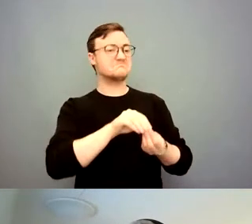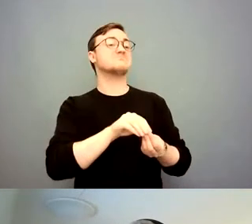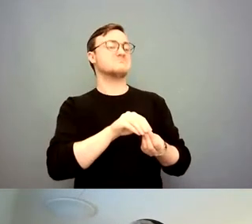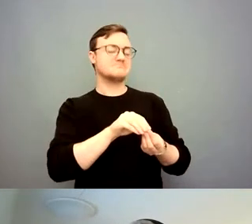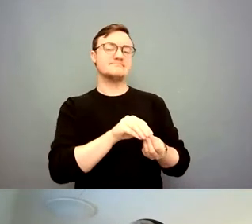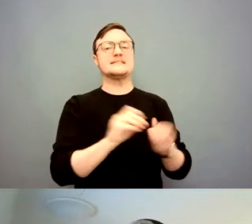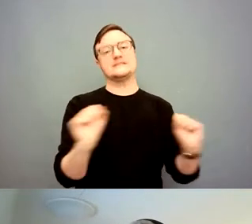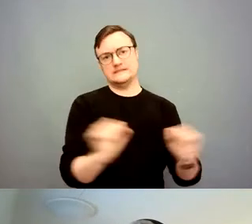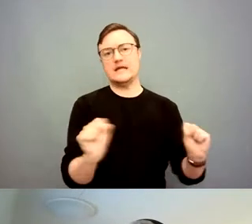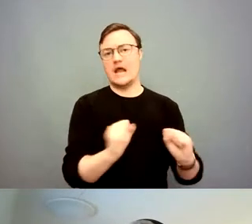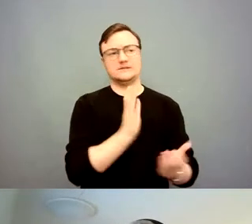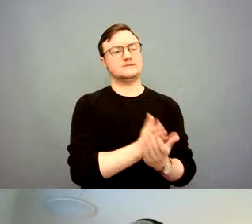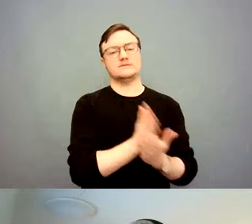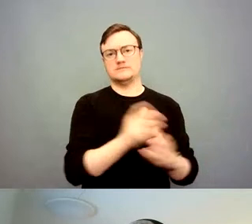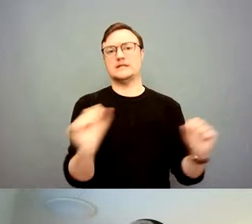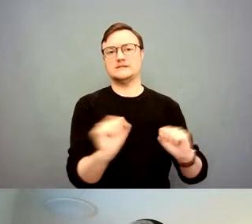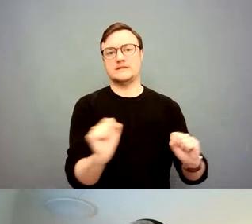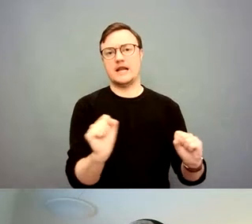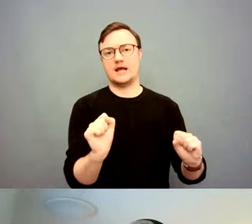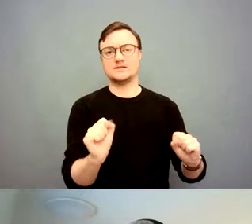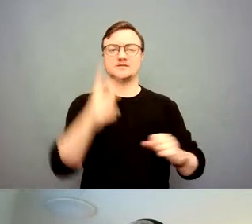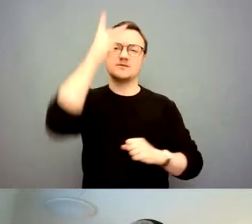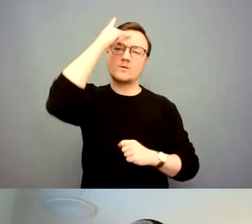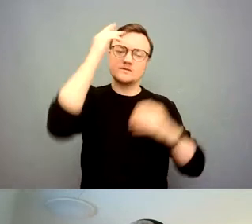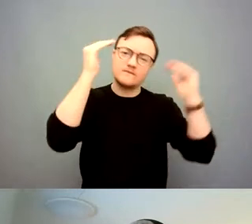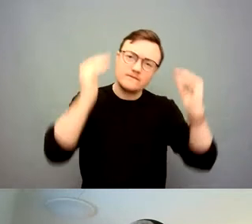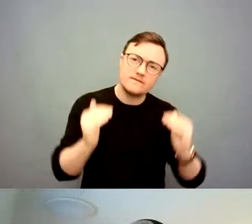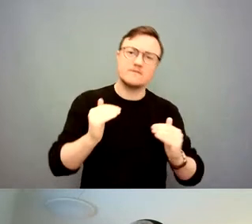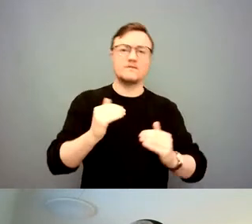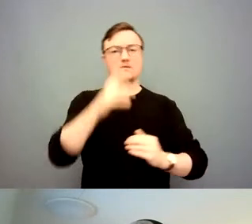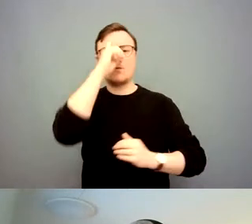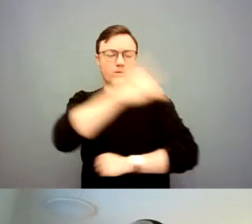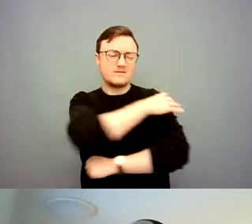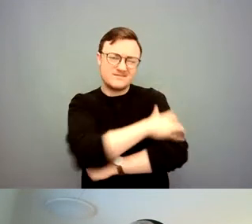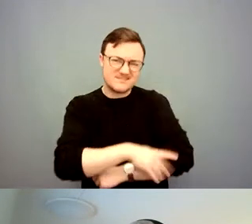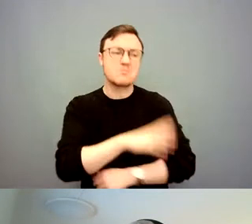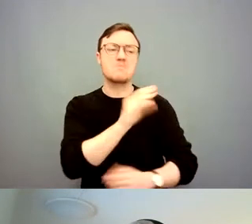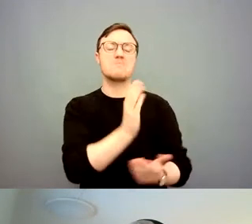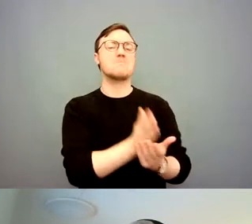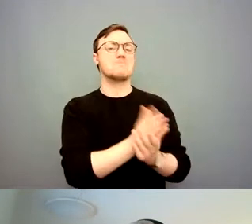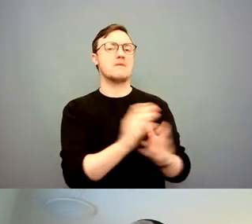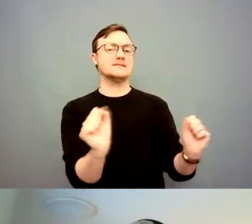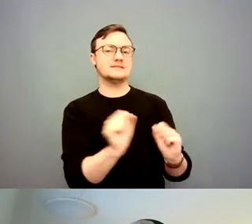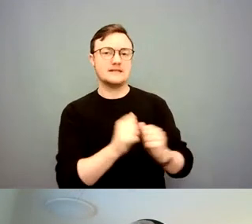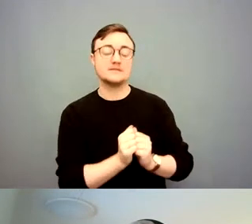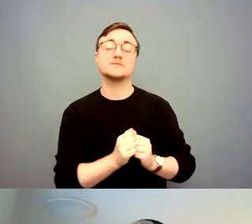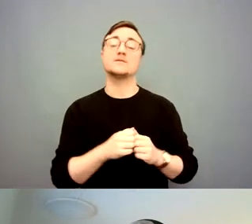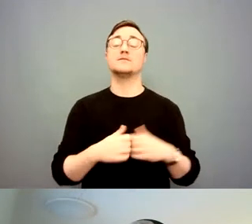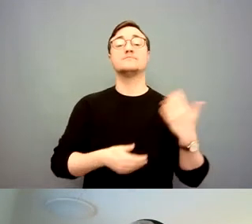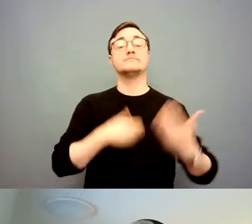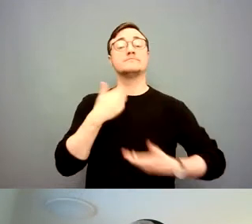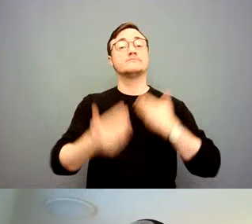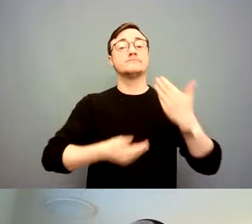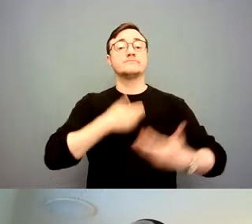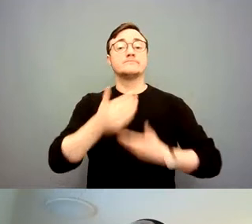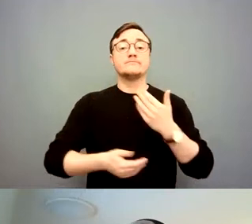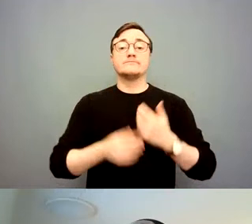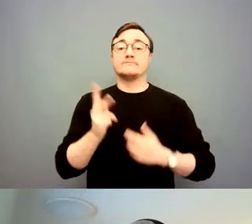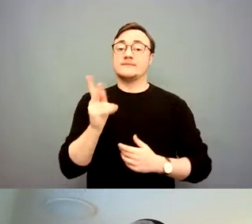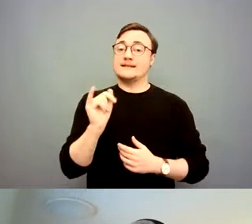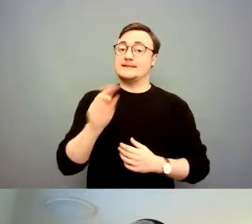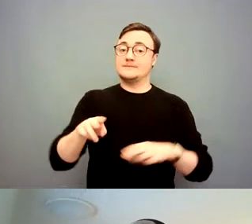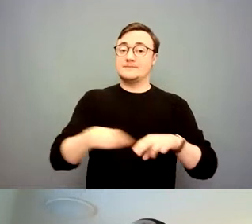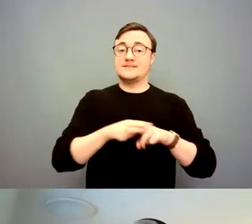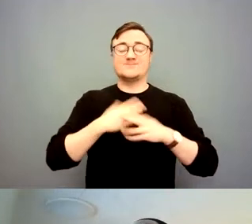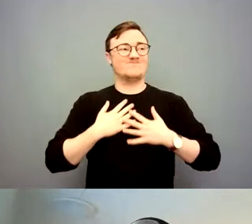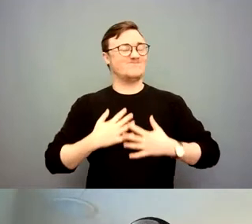på stress. Sen går det en tid. Kim känner sig fortfarande inte